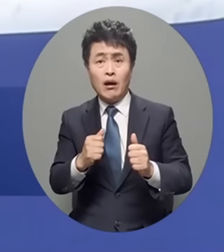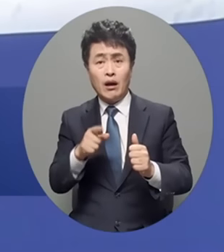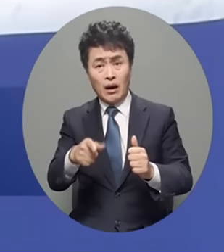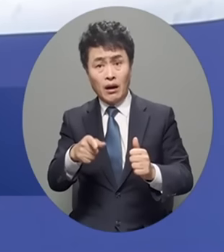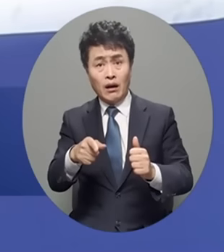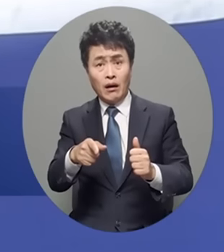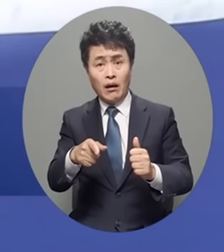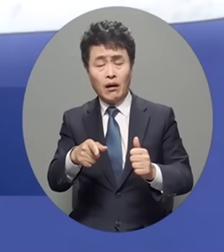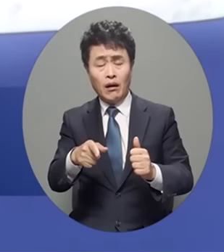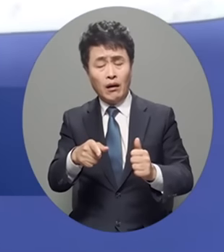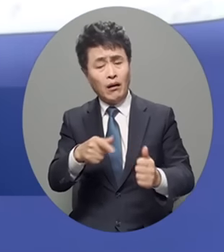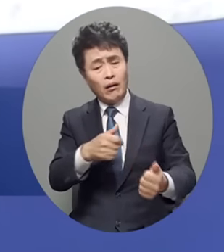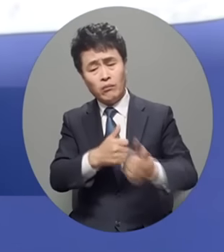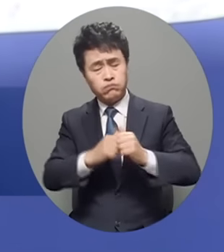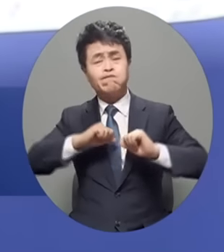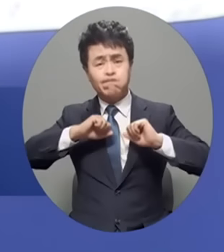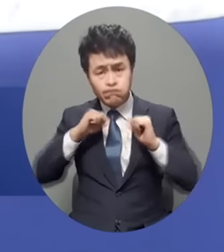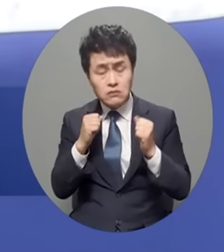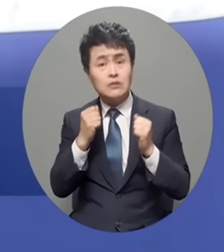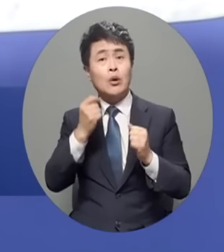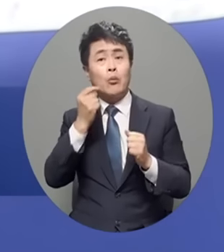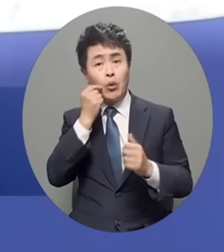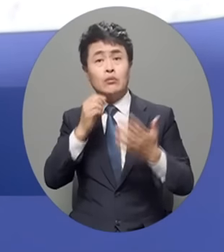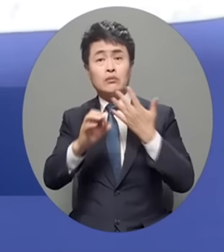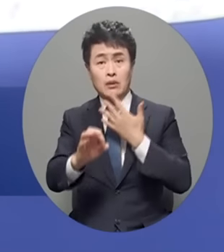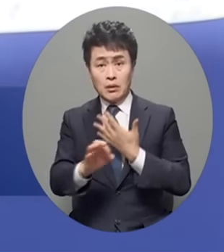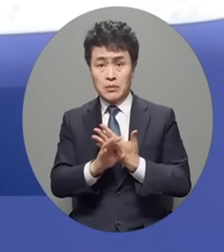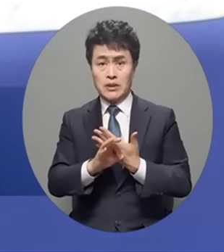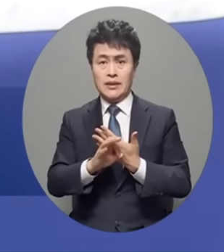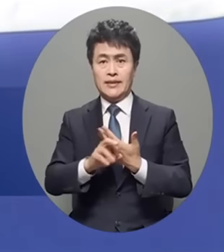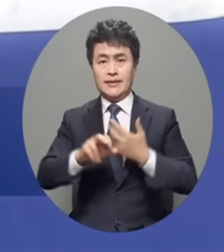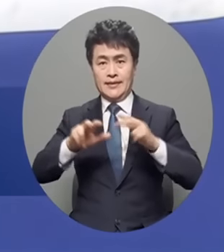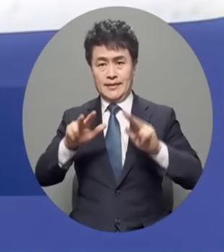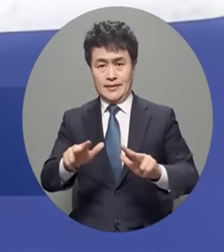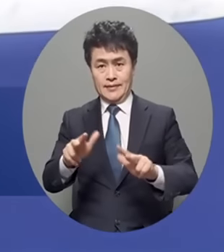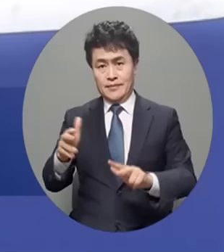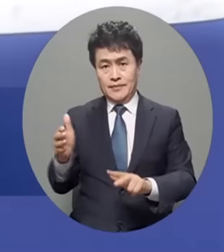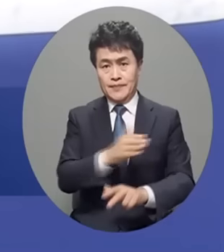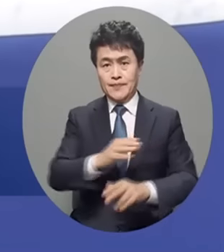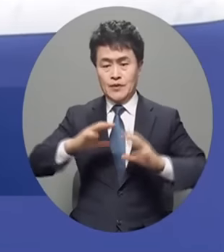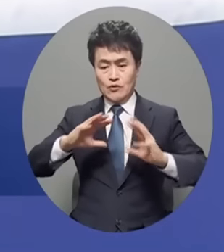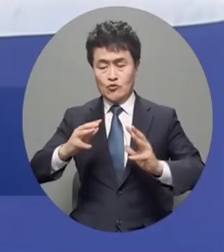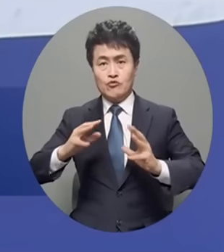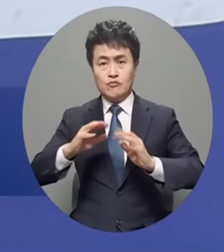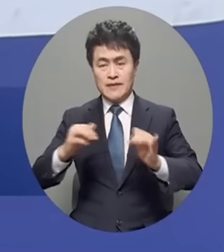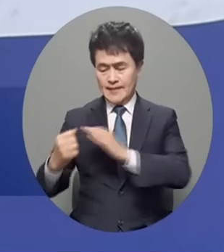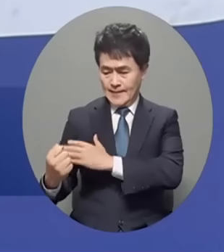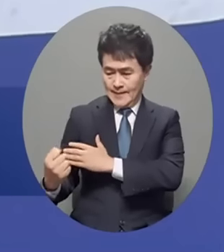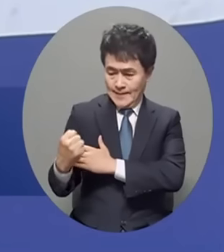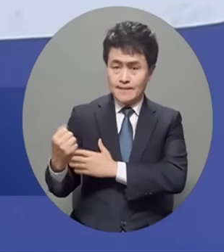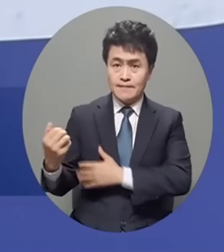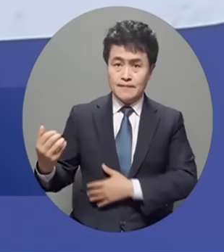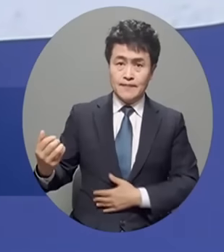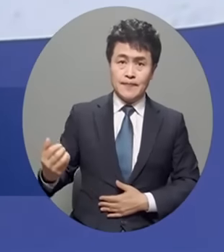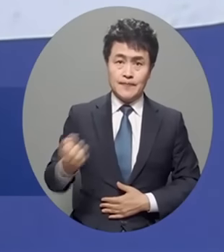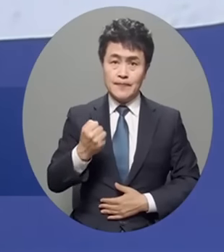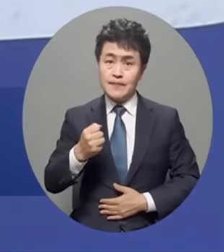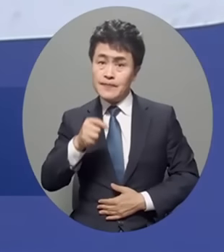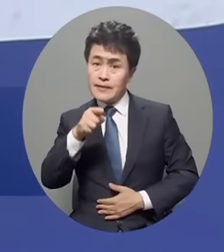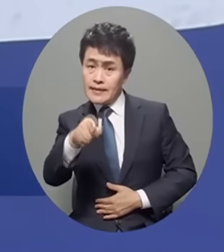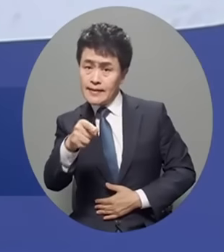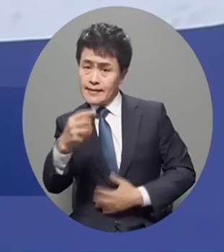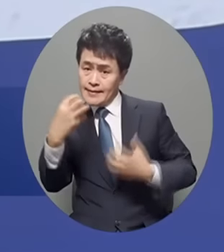승복하지 못한다면 이제 국민들이 힘으로 그